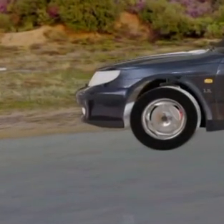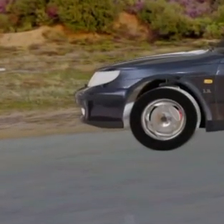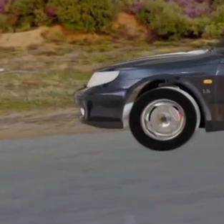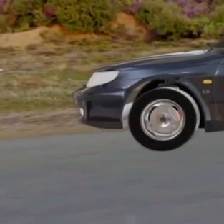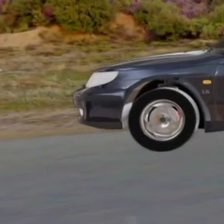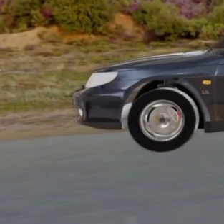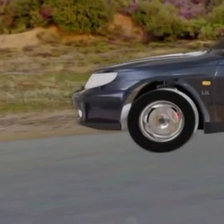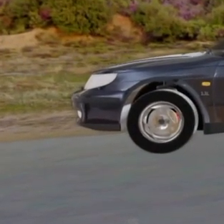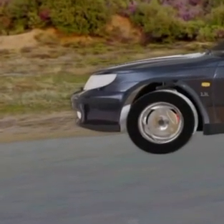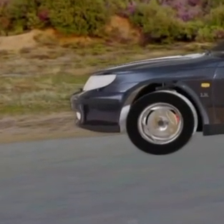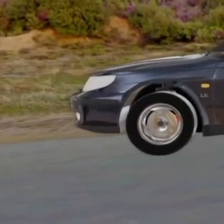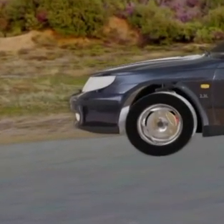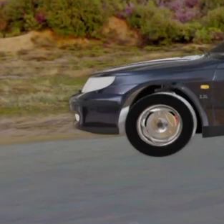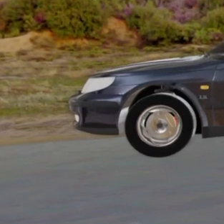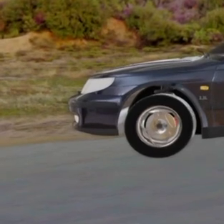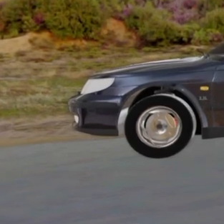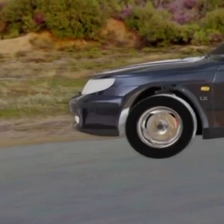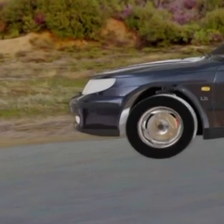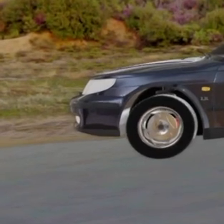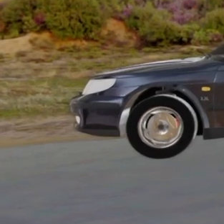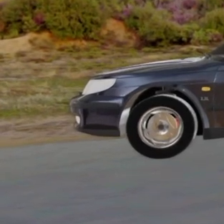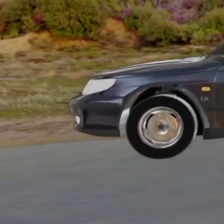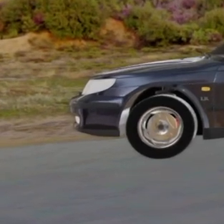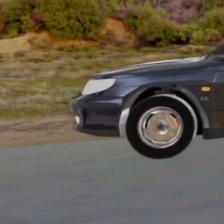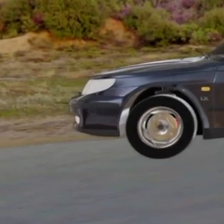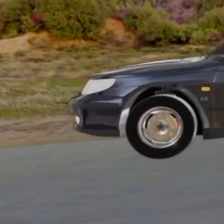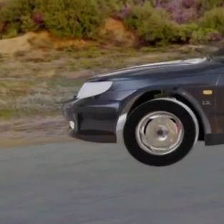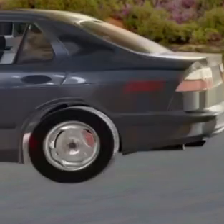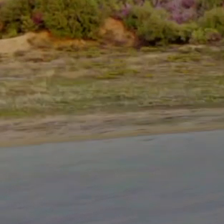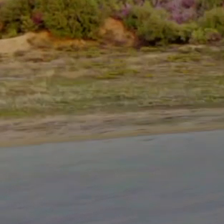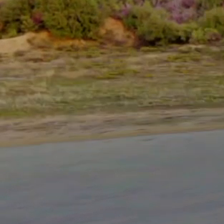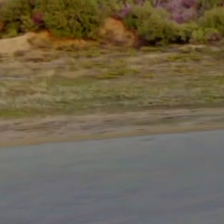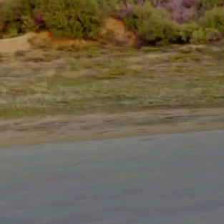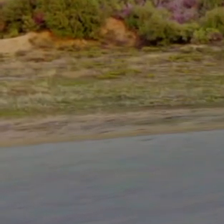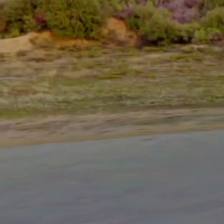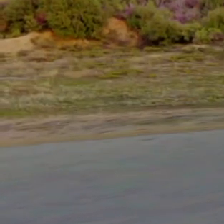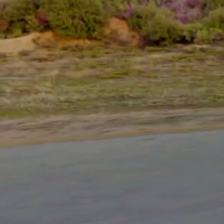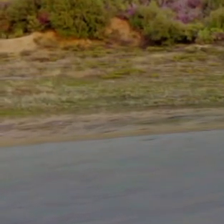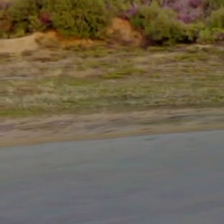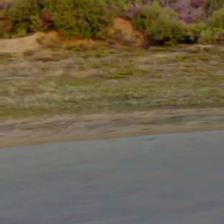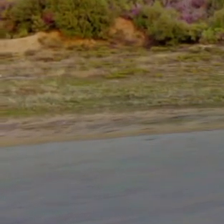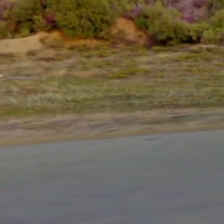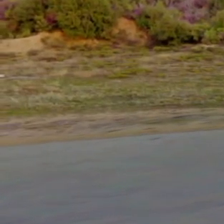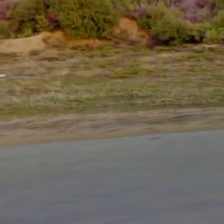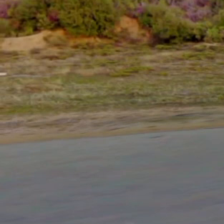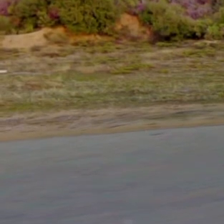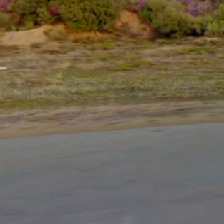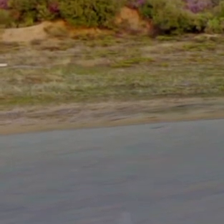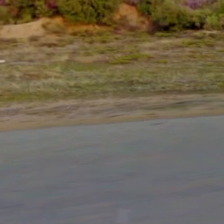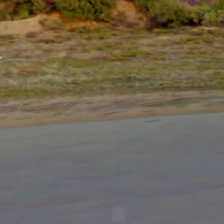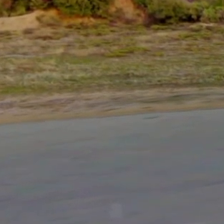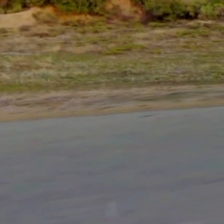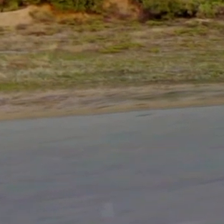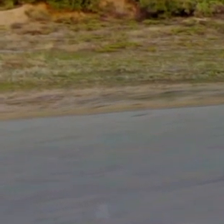χιλιόμετρα επαρχιακού δρόμου, κατεβαίνουν και πετάνε το πτώμα σε ένα χώρο που θεωρούν ότι